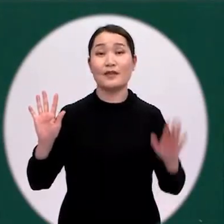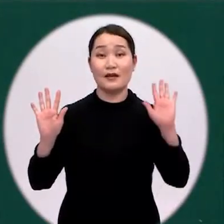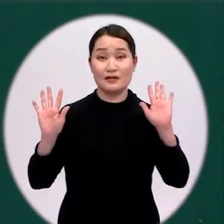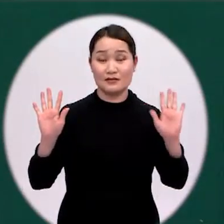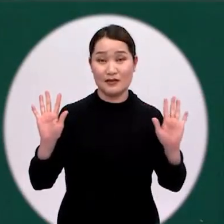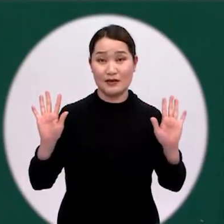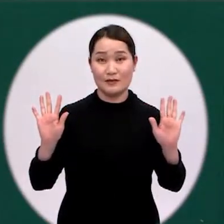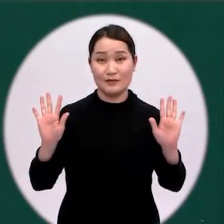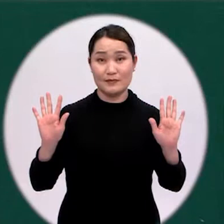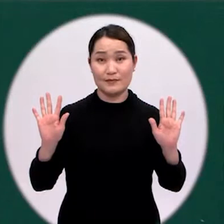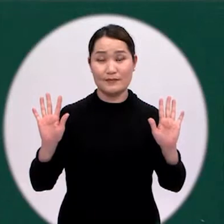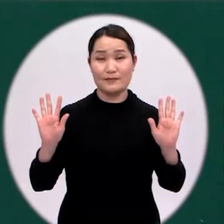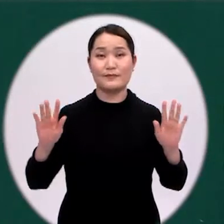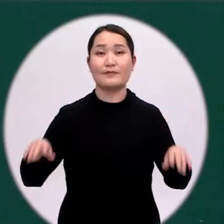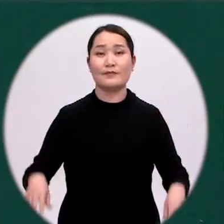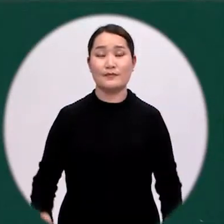5 төгрөг.